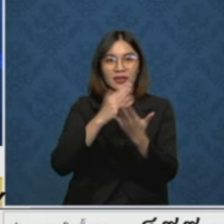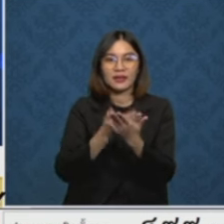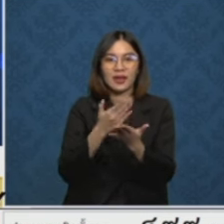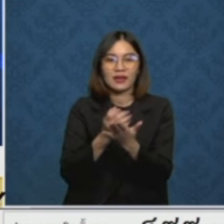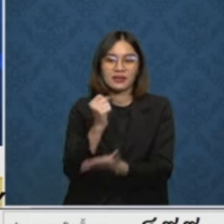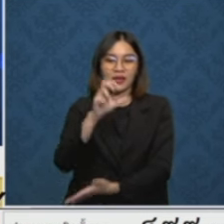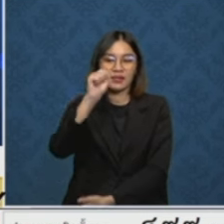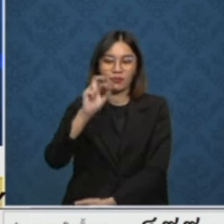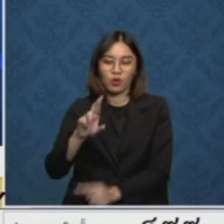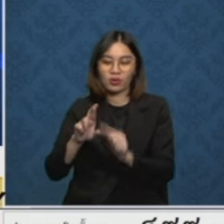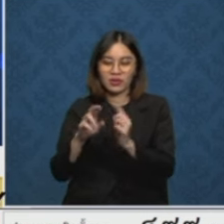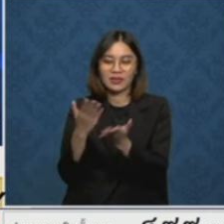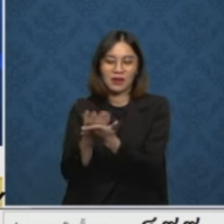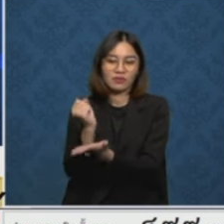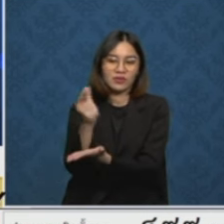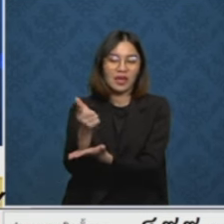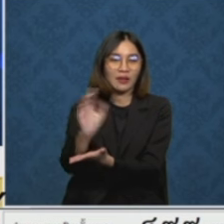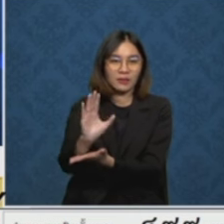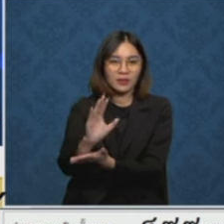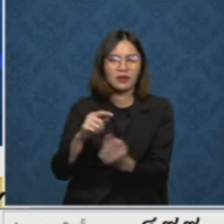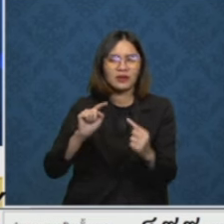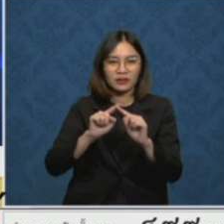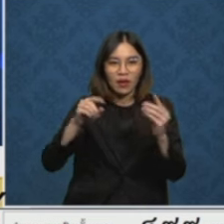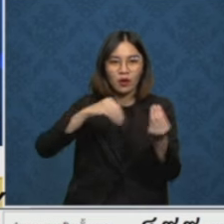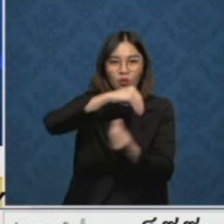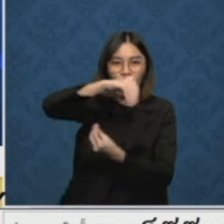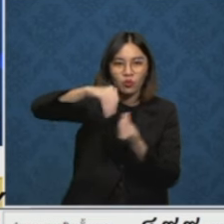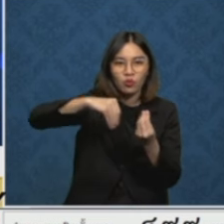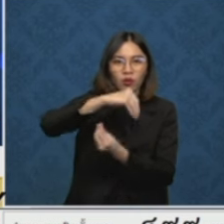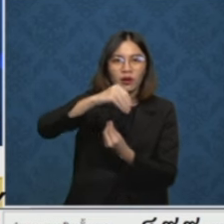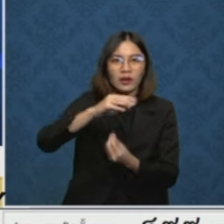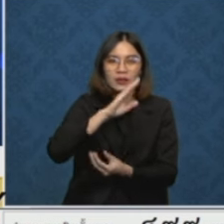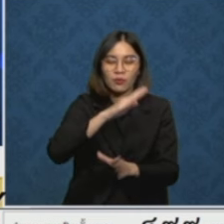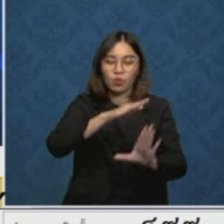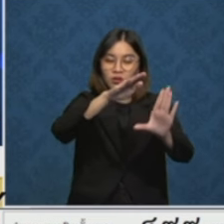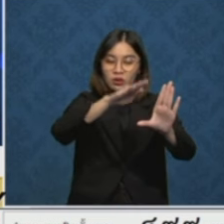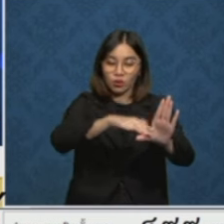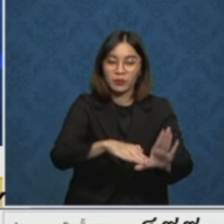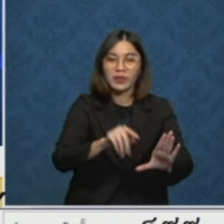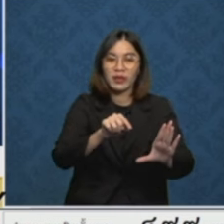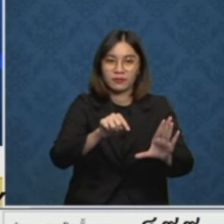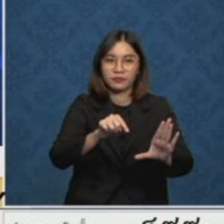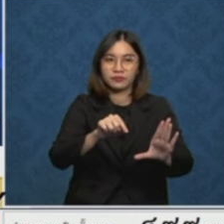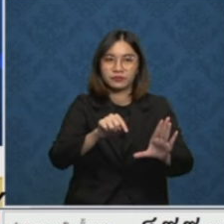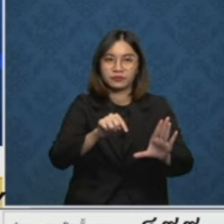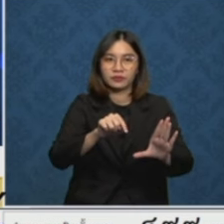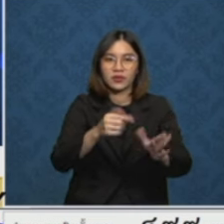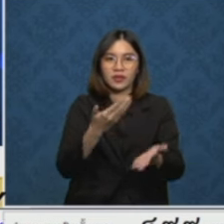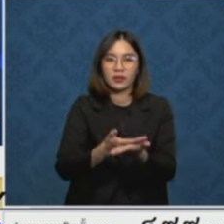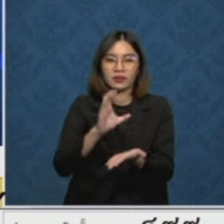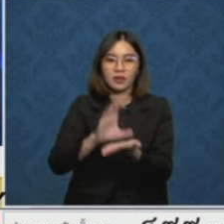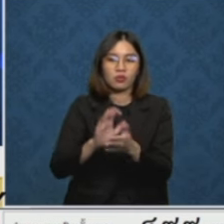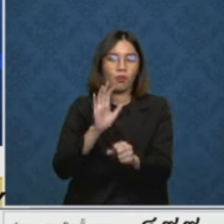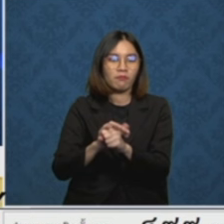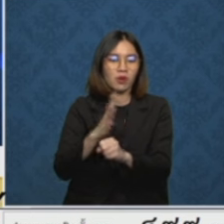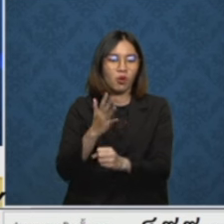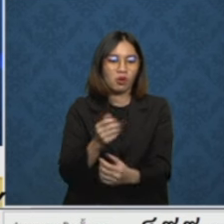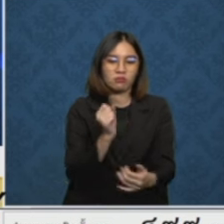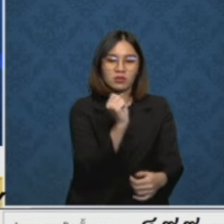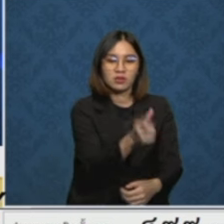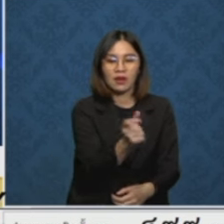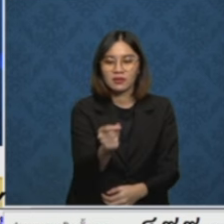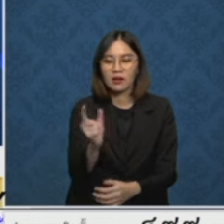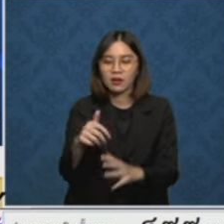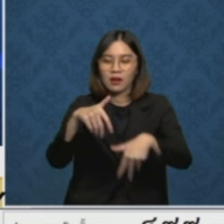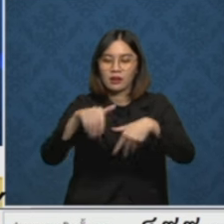องจ่ายตัวนี้แต่ก็วนกลับมาอีกอะค่ะพอถึงเวลาลงทะเบียนจริงแล้วงบไม่พอจะแจกทุกคนคนมาล